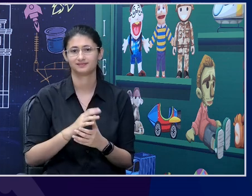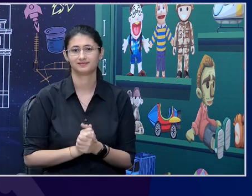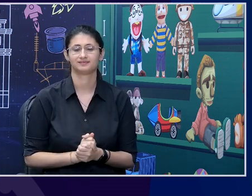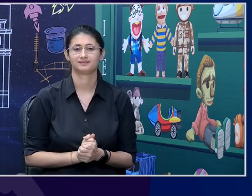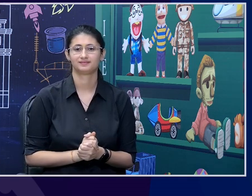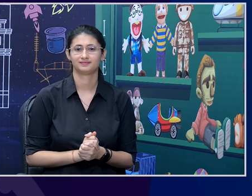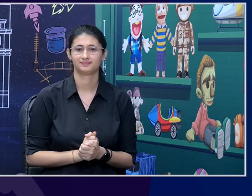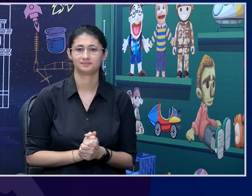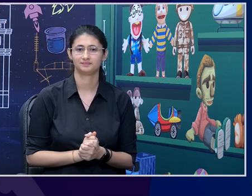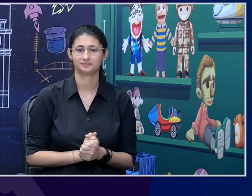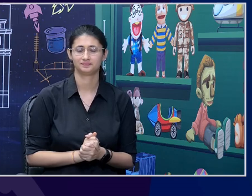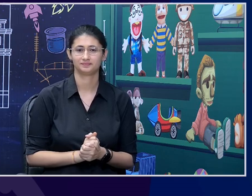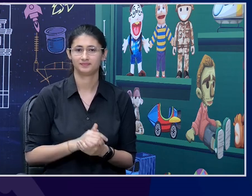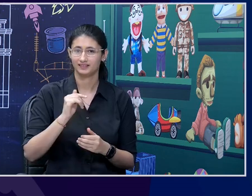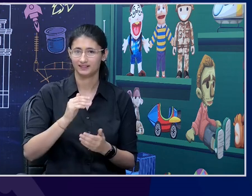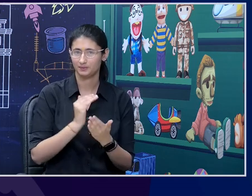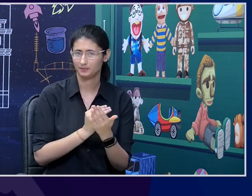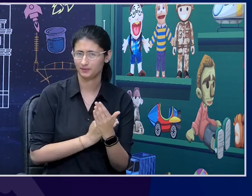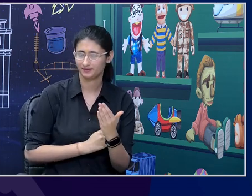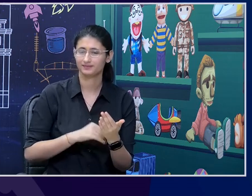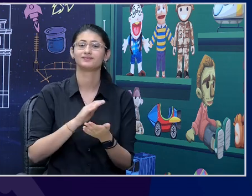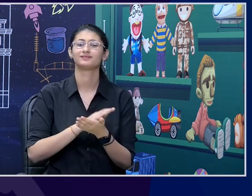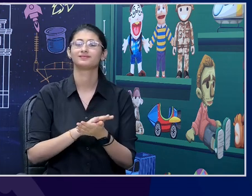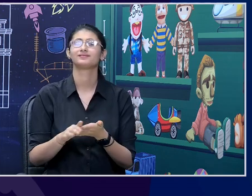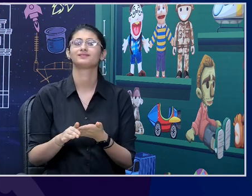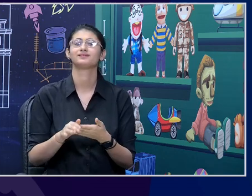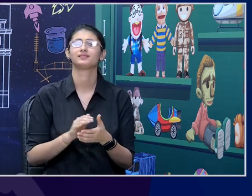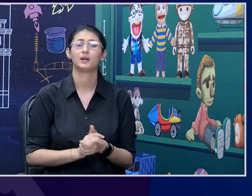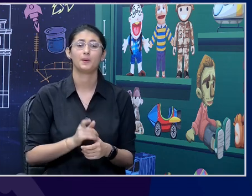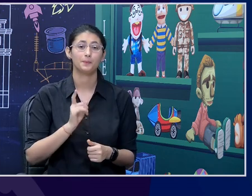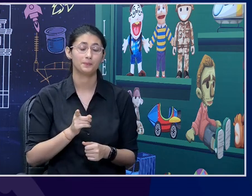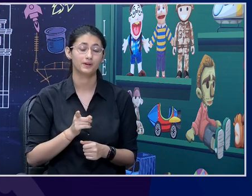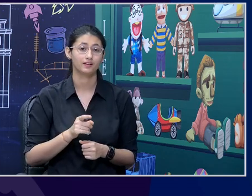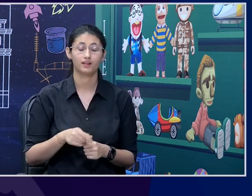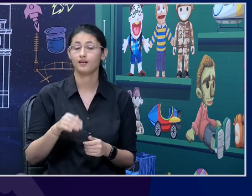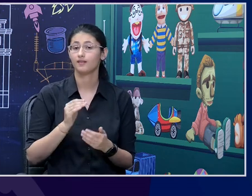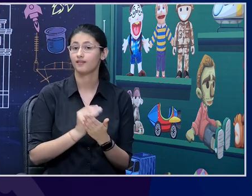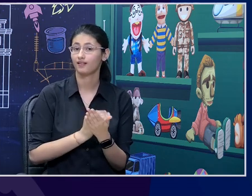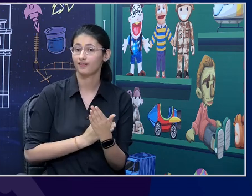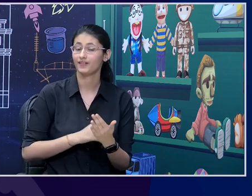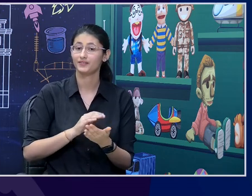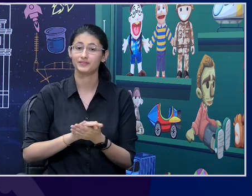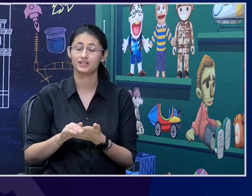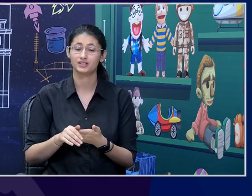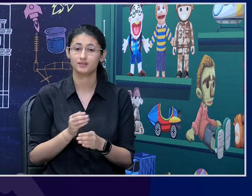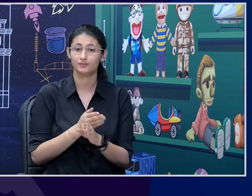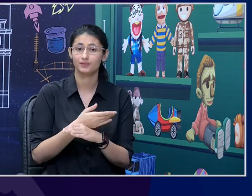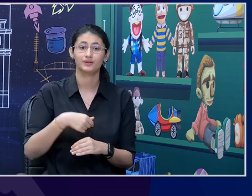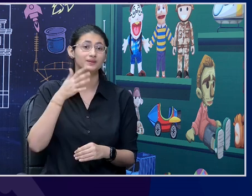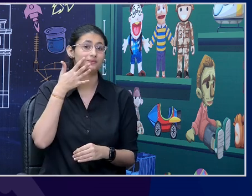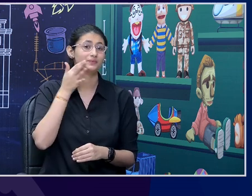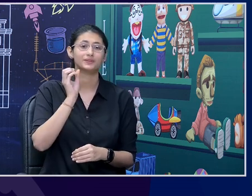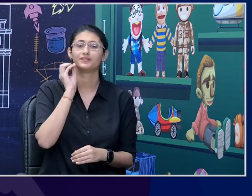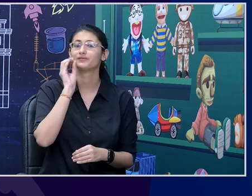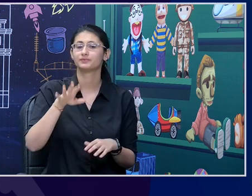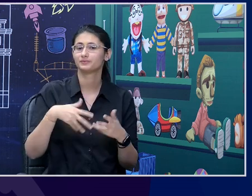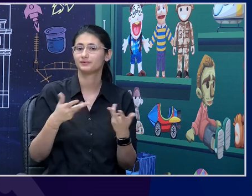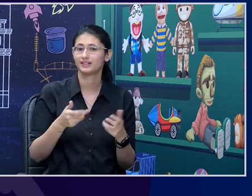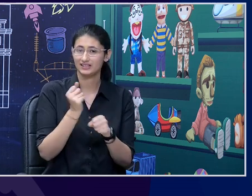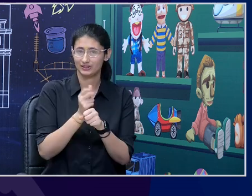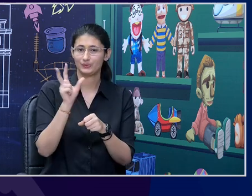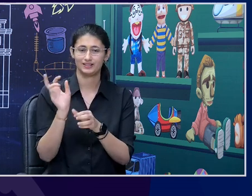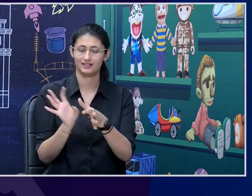हमारा यह सेशन हम यहां समाप्त करेंगे लेकिन उससे पहले मेरे पास एक जी-20 से रिलेटेड अनाउंसमेंट है विच आई वुड लाइक